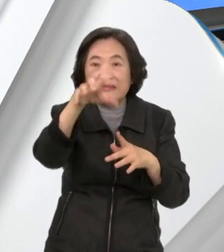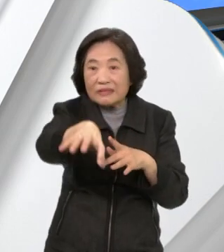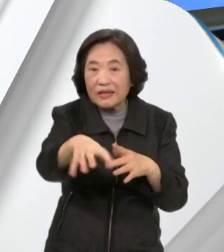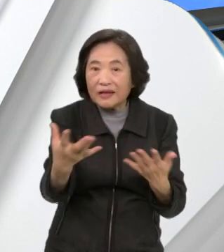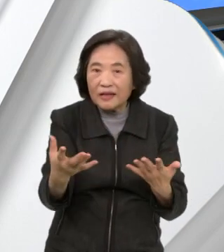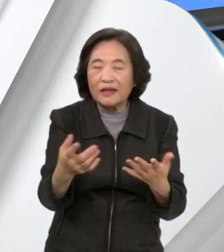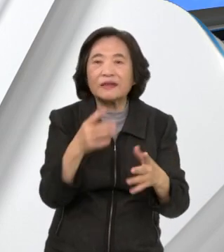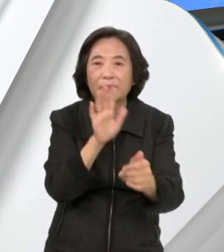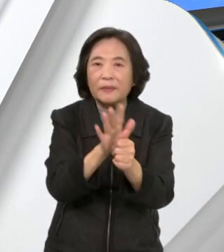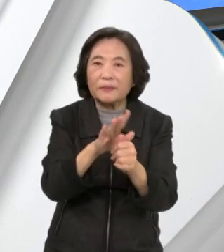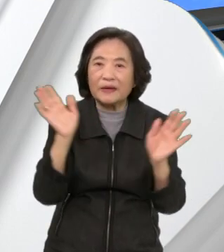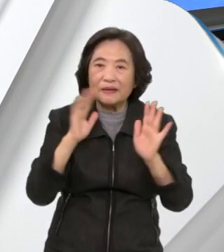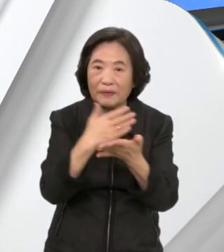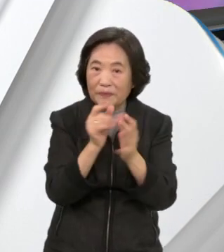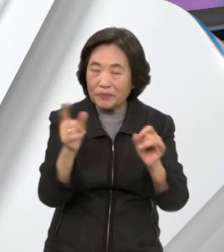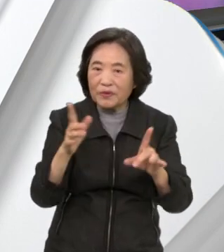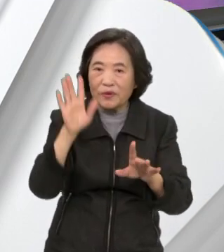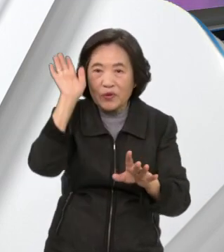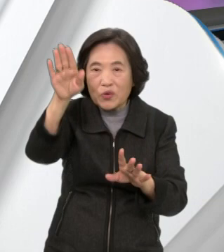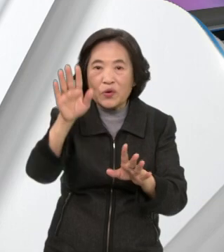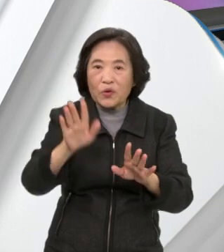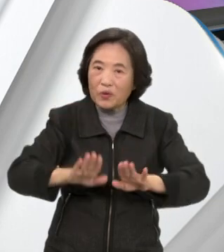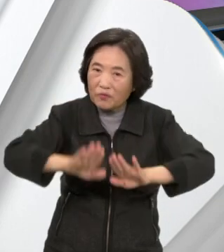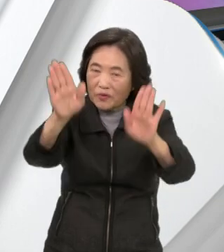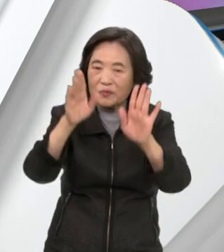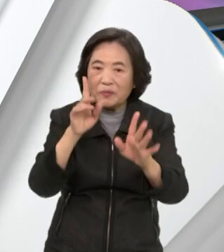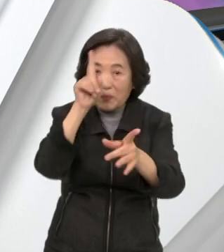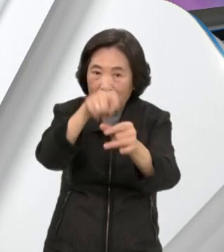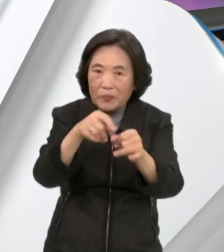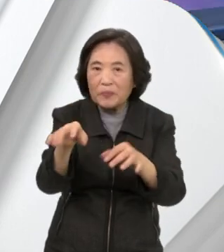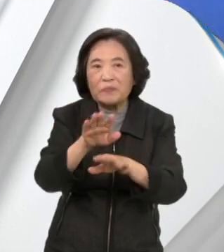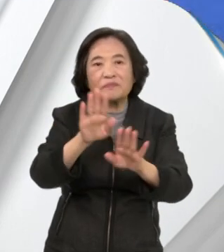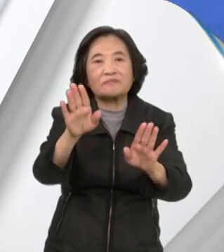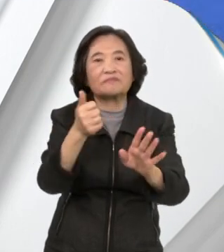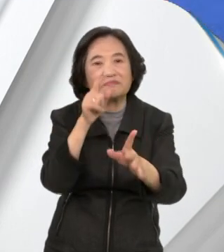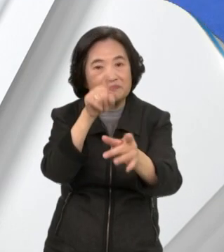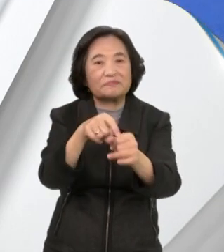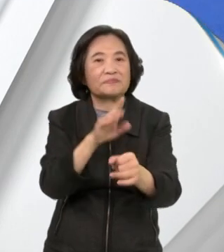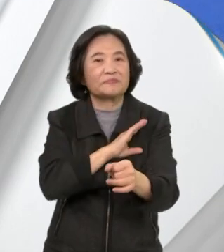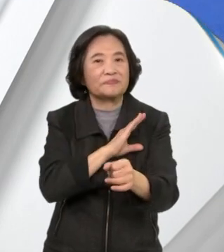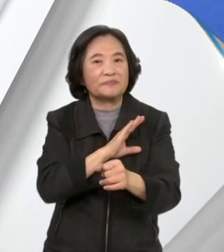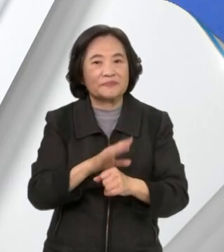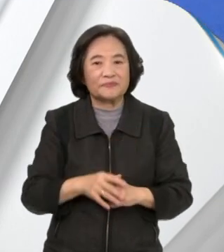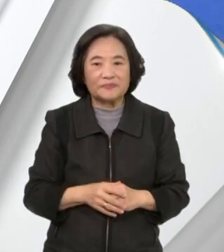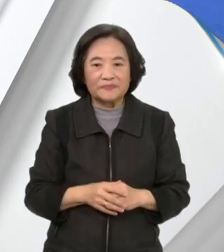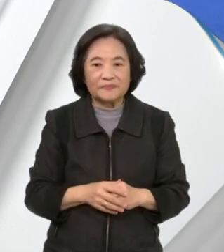声音呢，创造海南多元发展嘅目标。